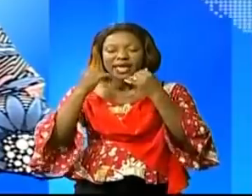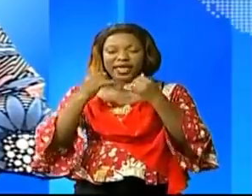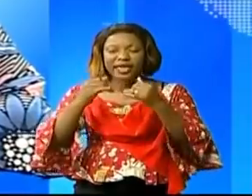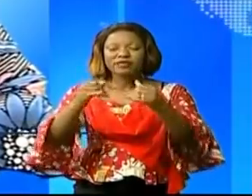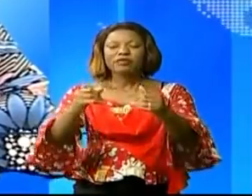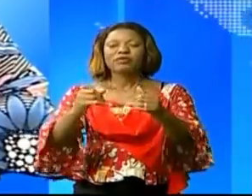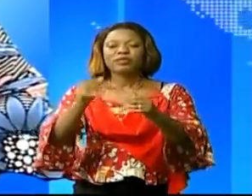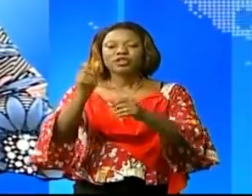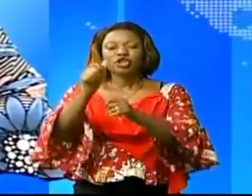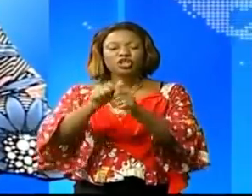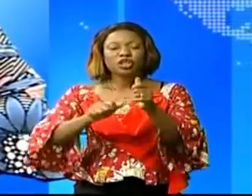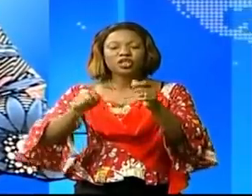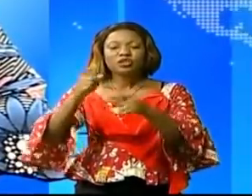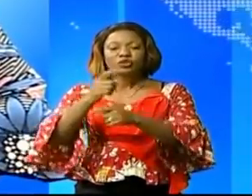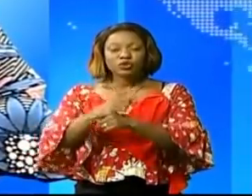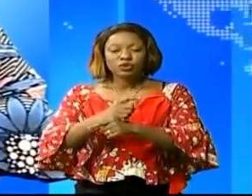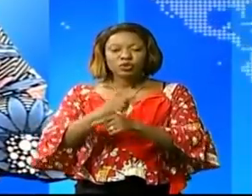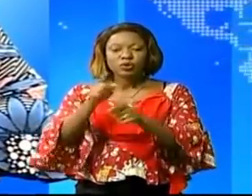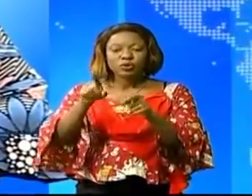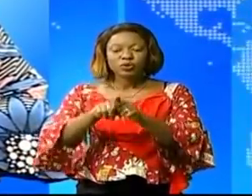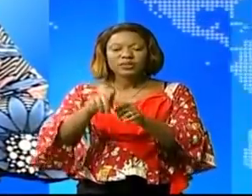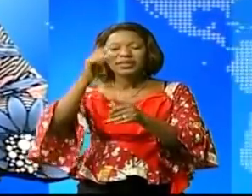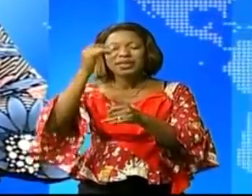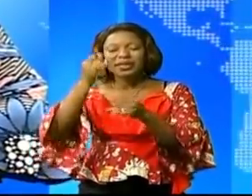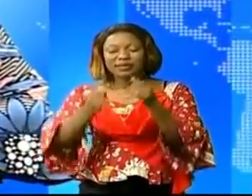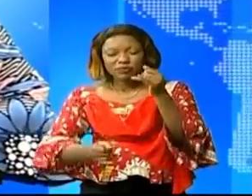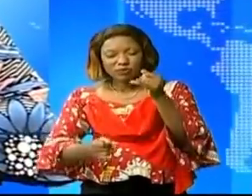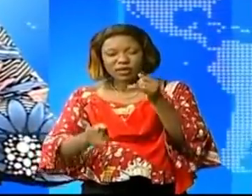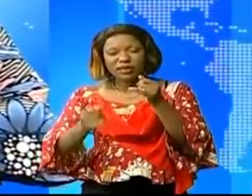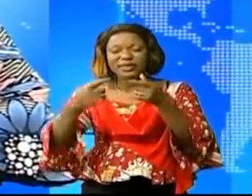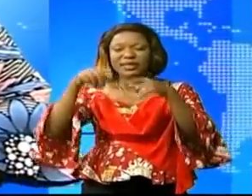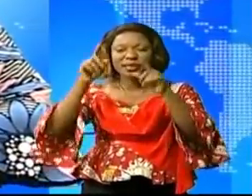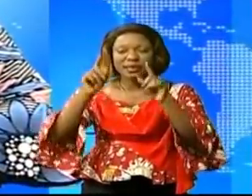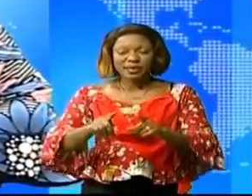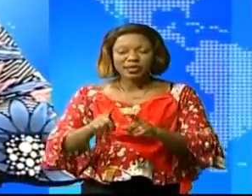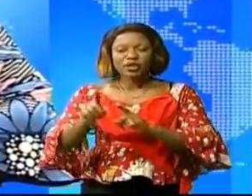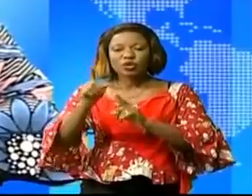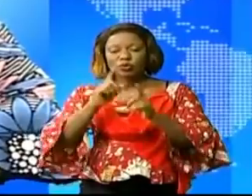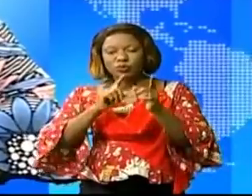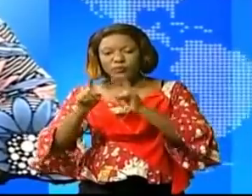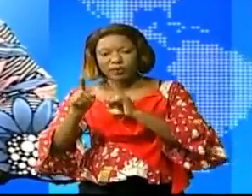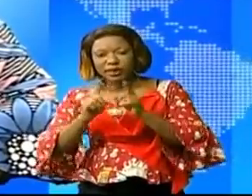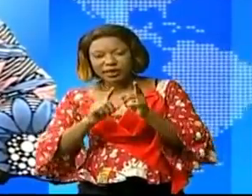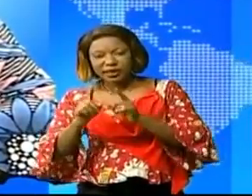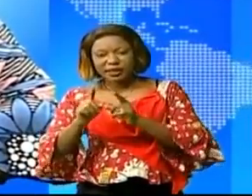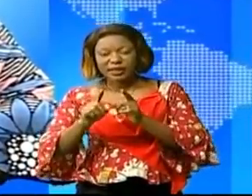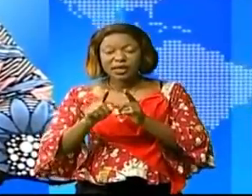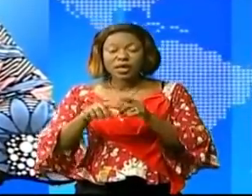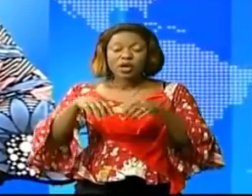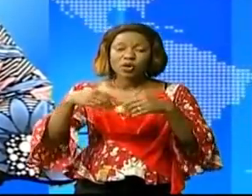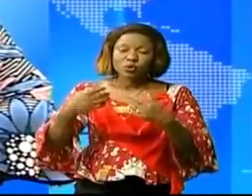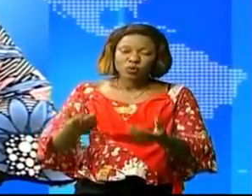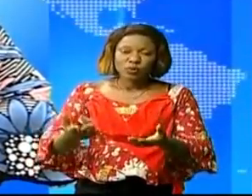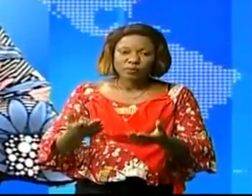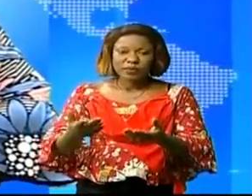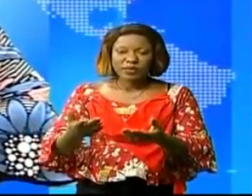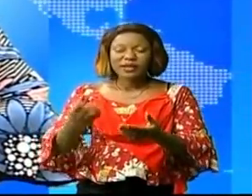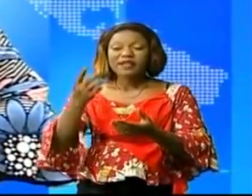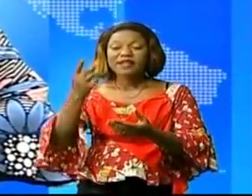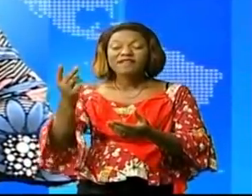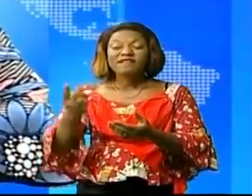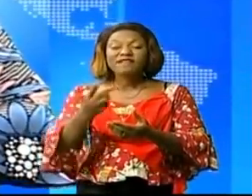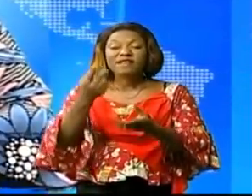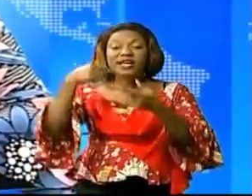hebdomadaire et la dernière de l'année en cours. Le porte-parole Mathias Gilman a parlé du bilan de la MONUSCO 20 ans après